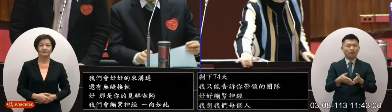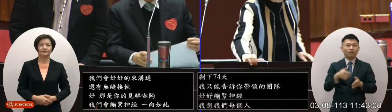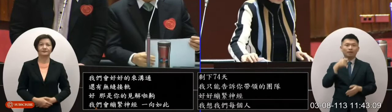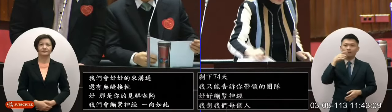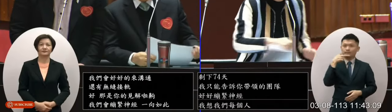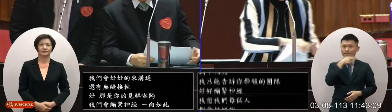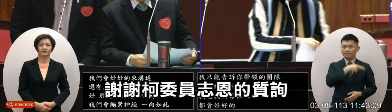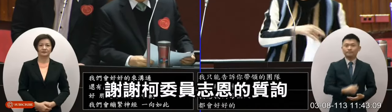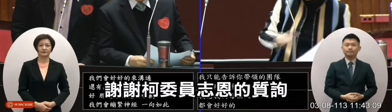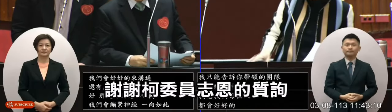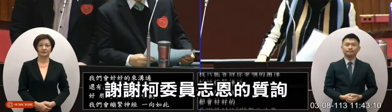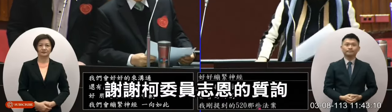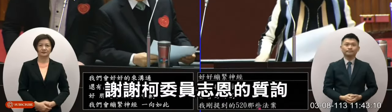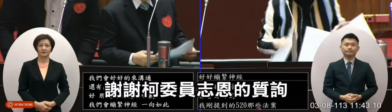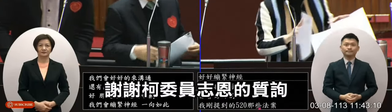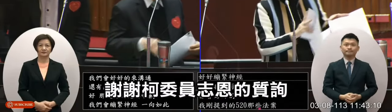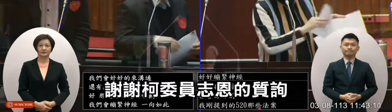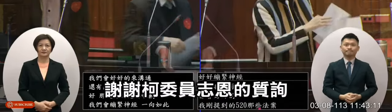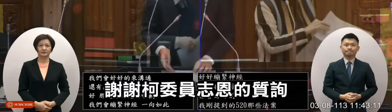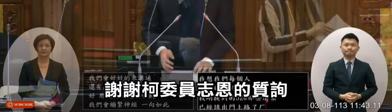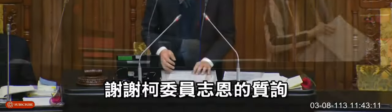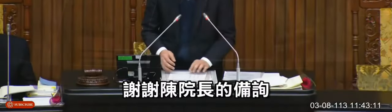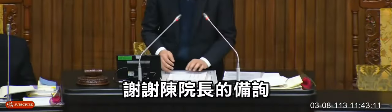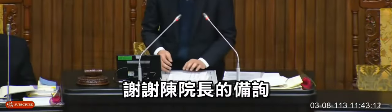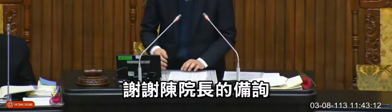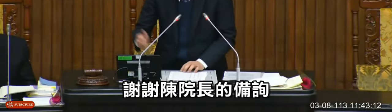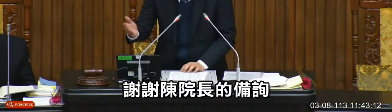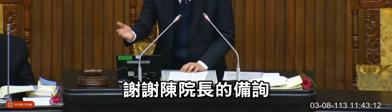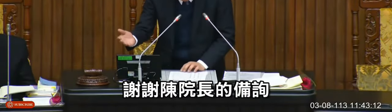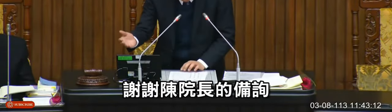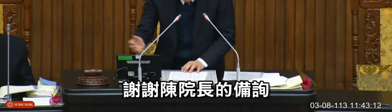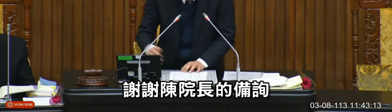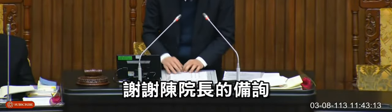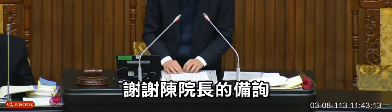谢谢柯委员之恩的咨询，谢谢陈院长的备询。